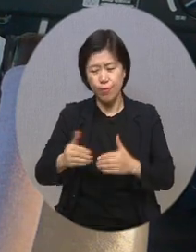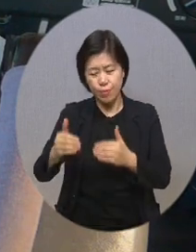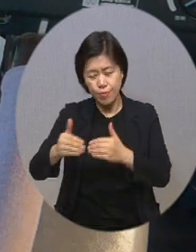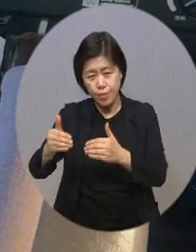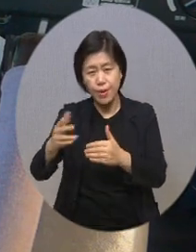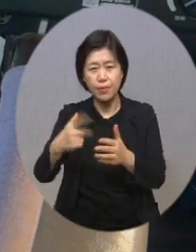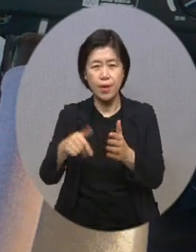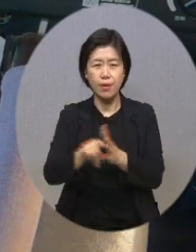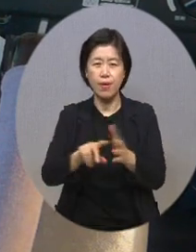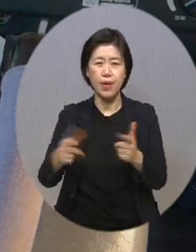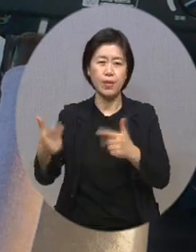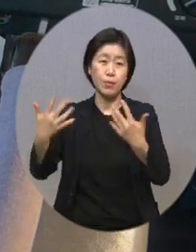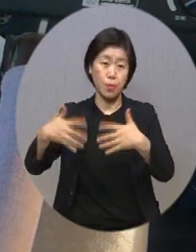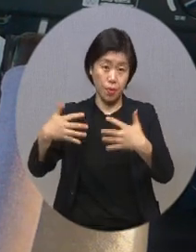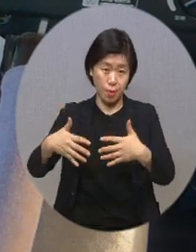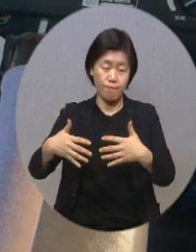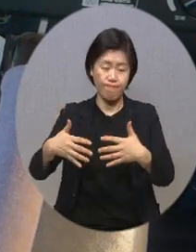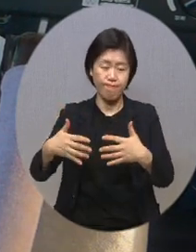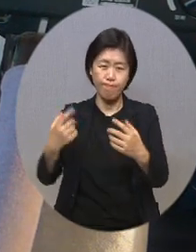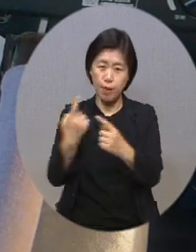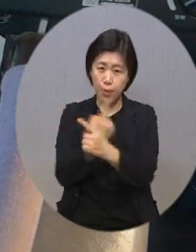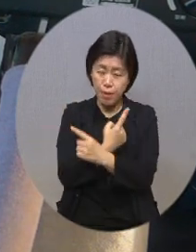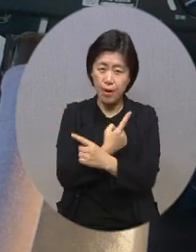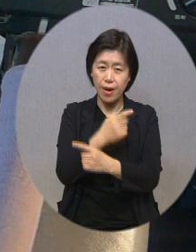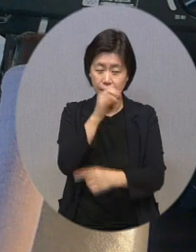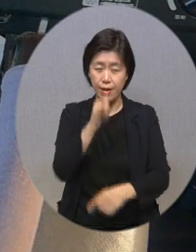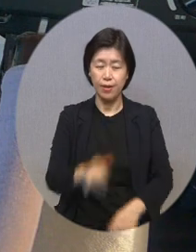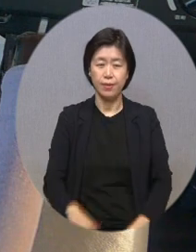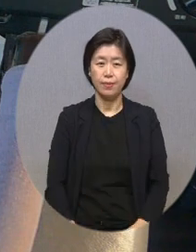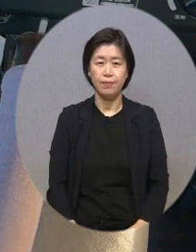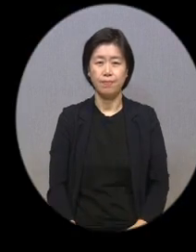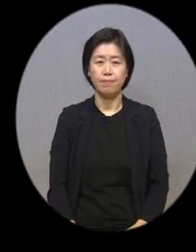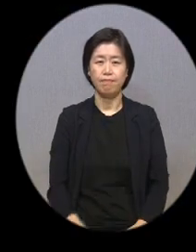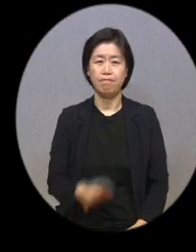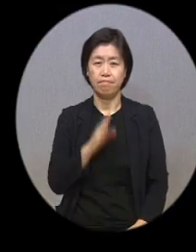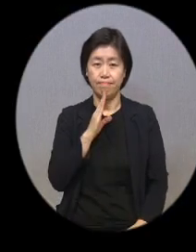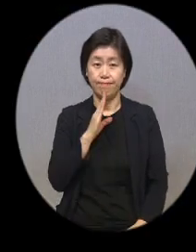여러 가지 조건을 좀 완화하는 경향을 좀 많이 보여지죠.